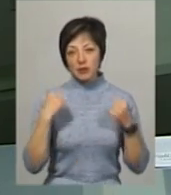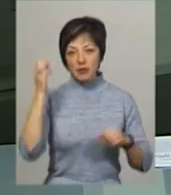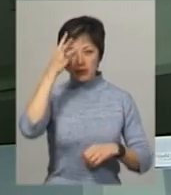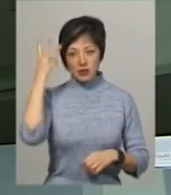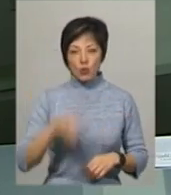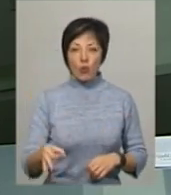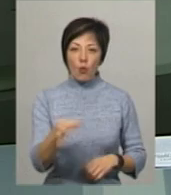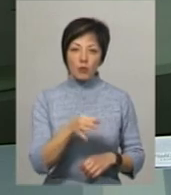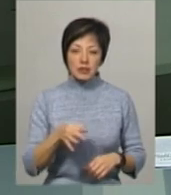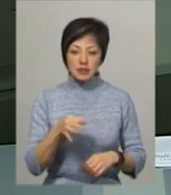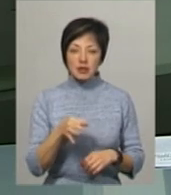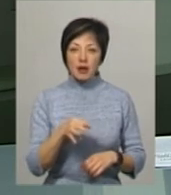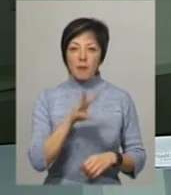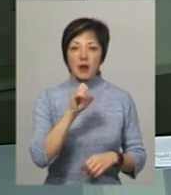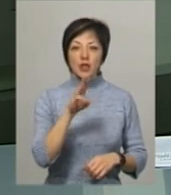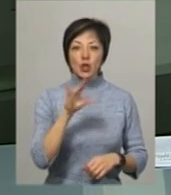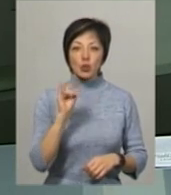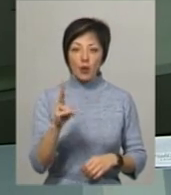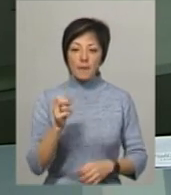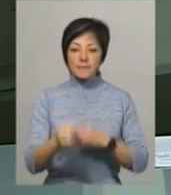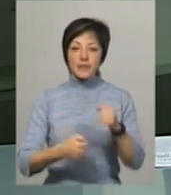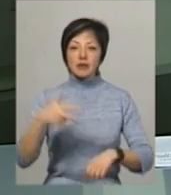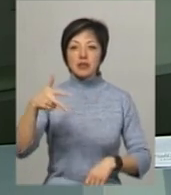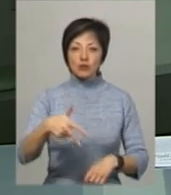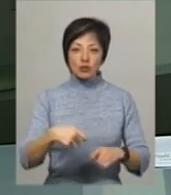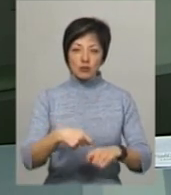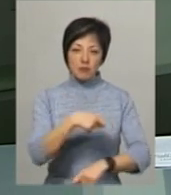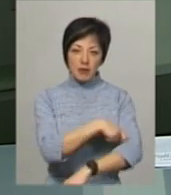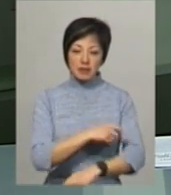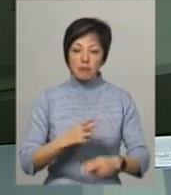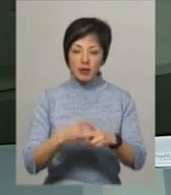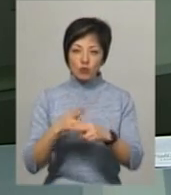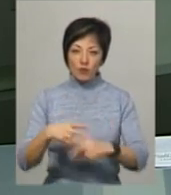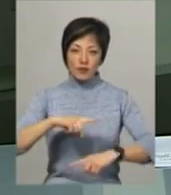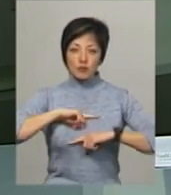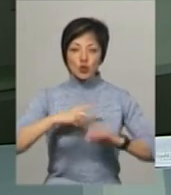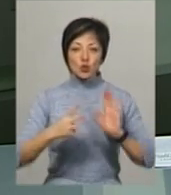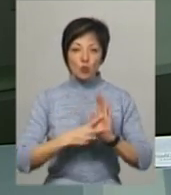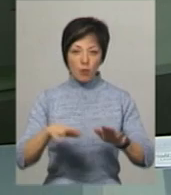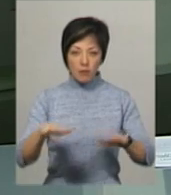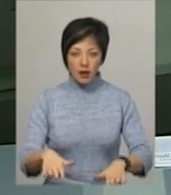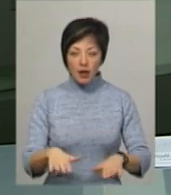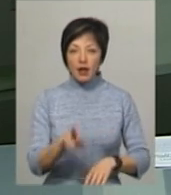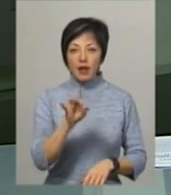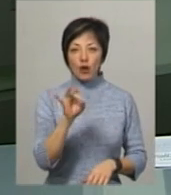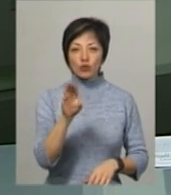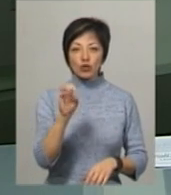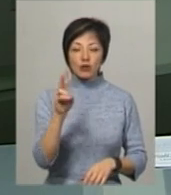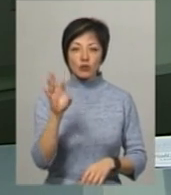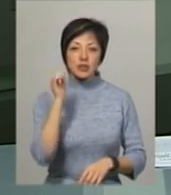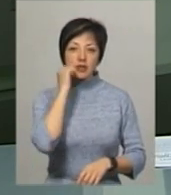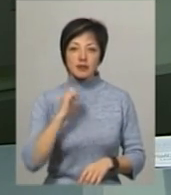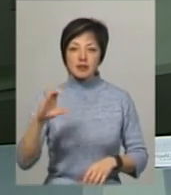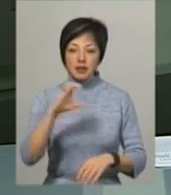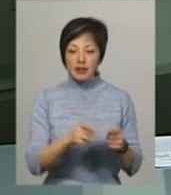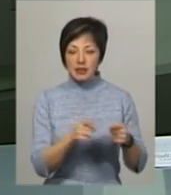Хмельницької області. Владислав Мартинюк у бігу на 3000 метрів – з перешкодами фінішував 7-м. Ігор Ярошенко зі Старої